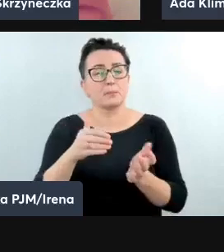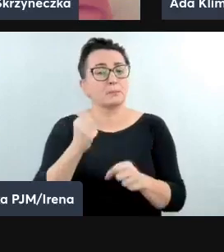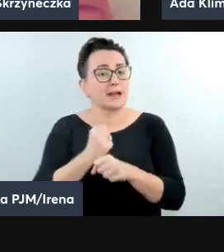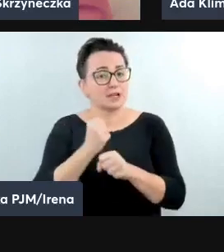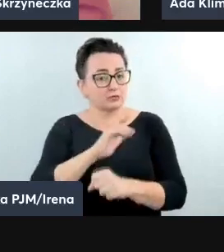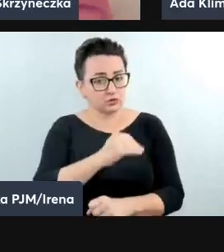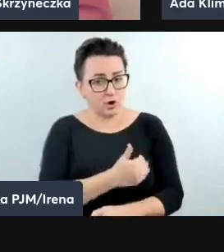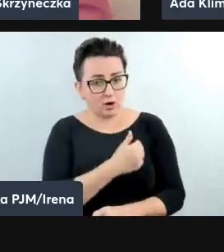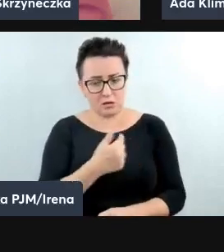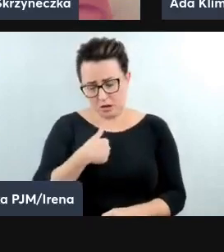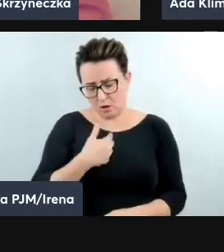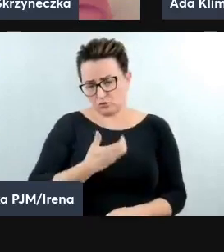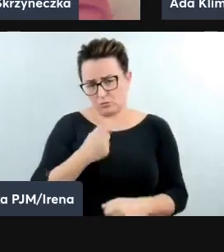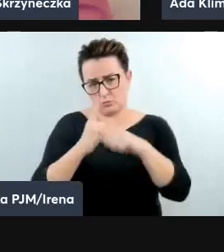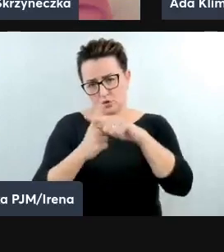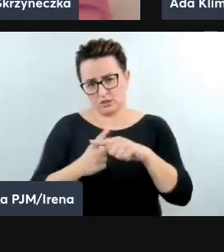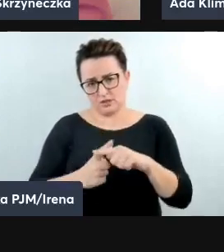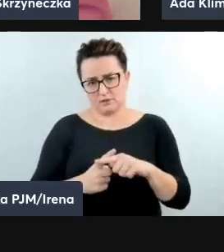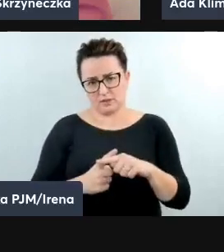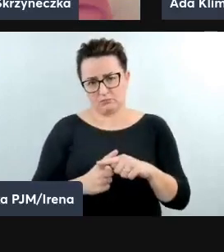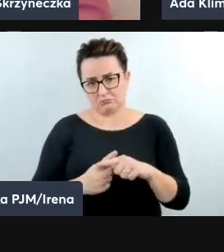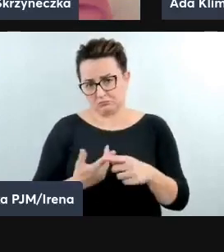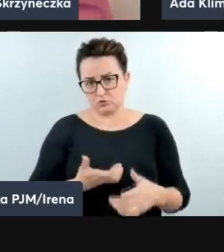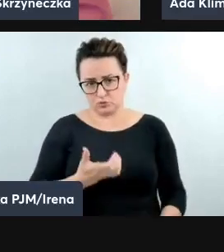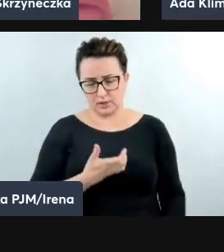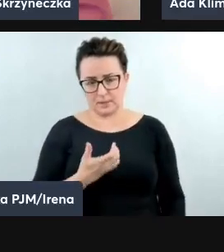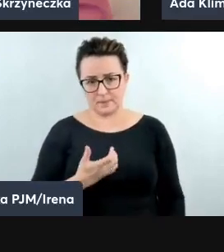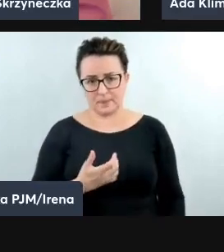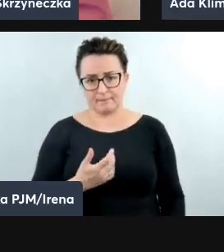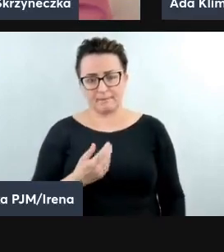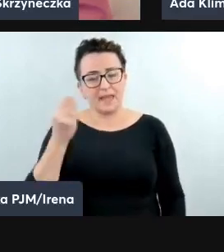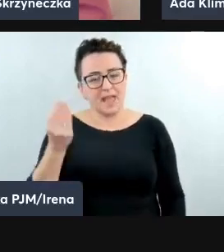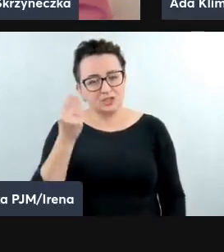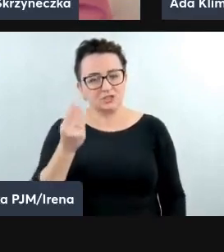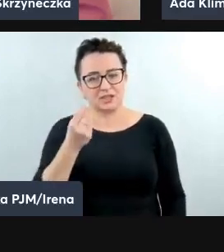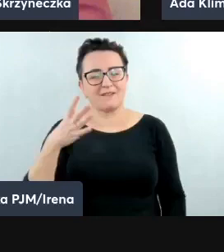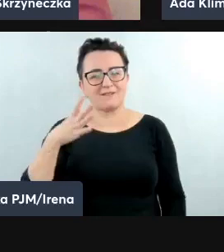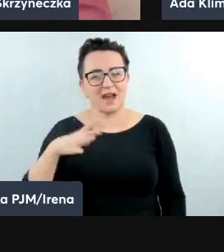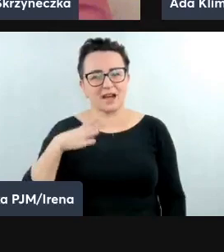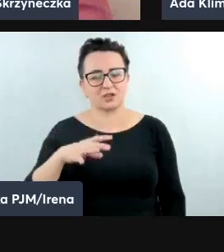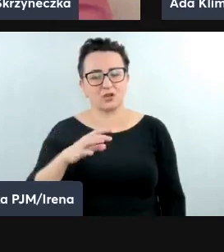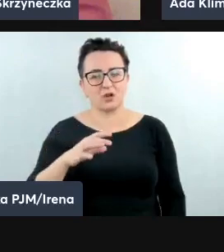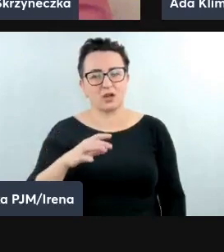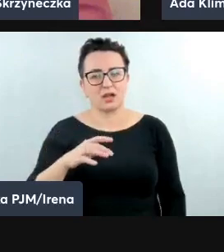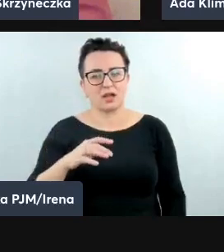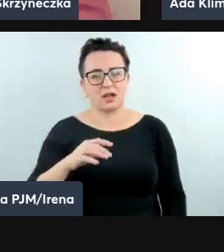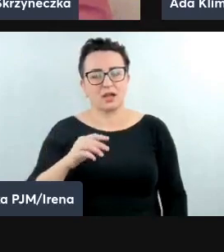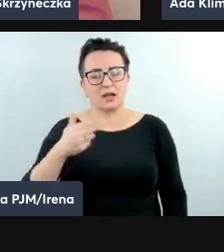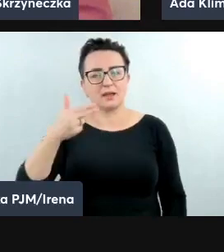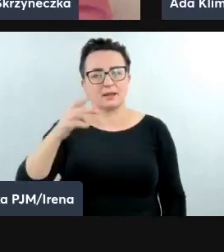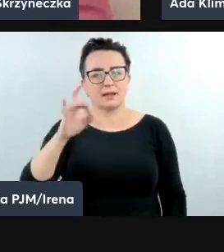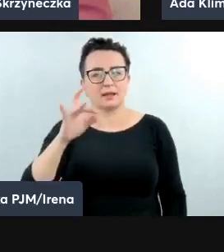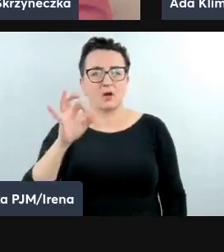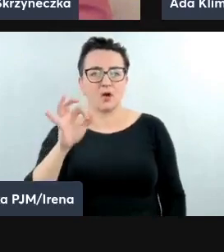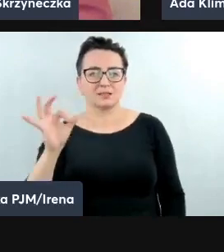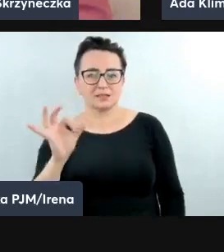nastawiona. No jeszcze fajnie, gdyby to jednak zeszło z trzeciego, jakby z NGOS-u, z organizacji na system, nie? Na to, żeby